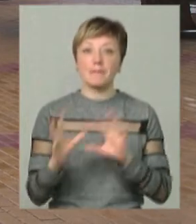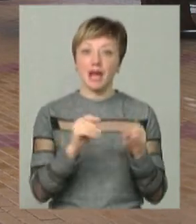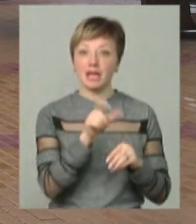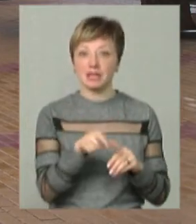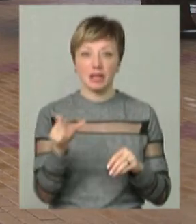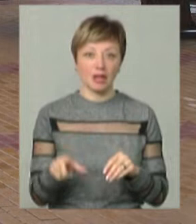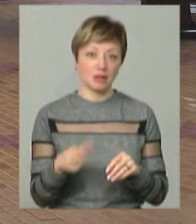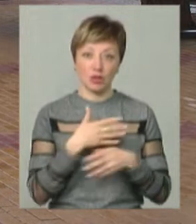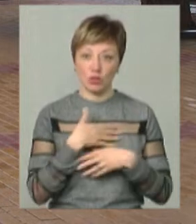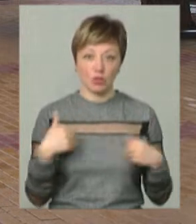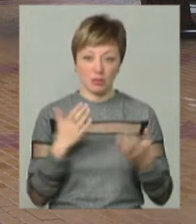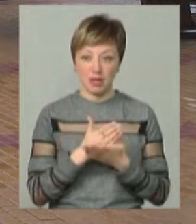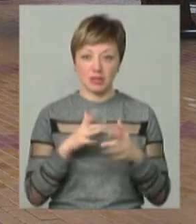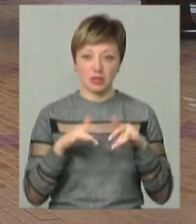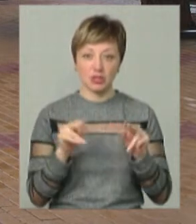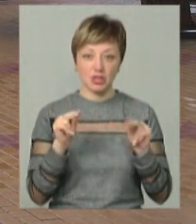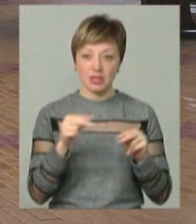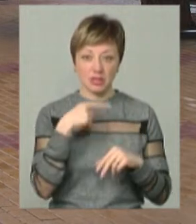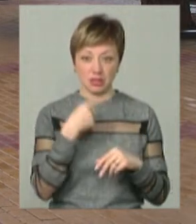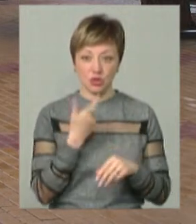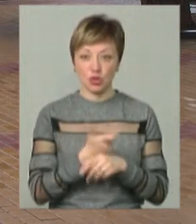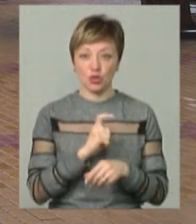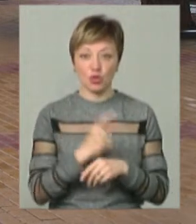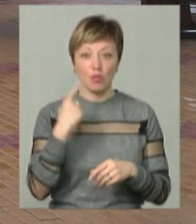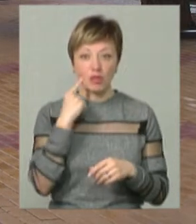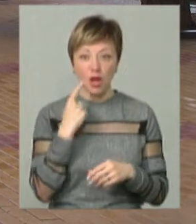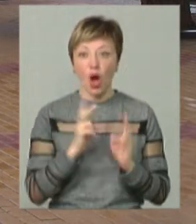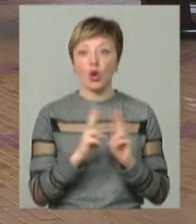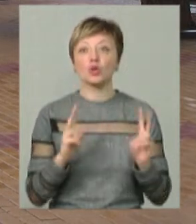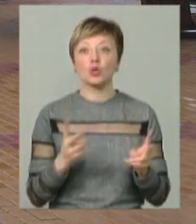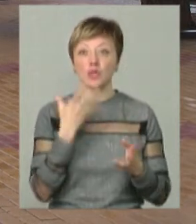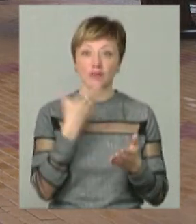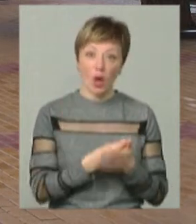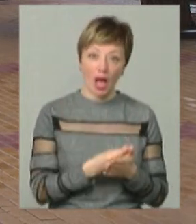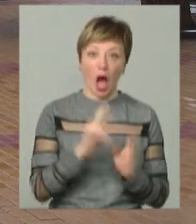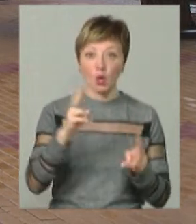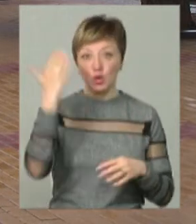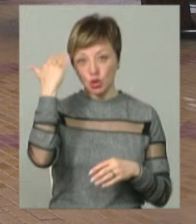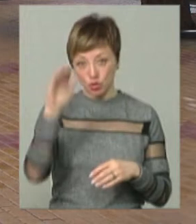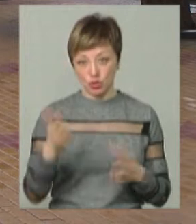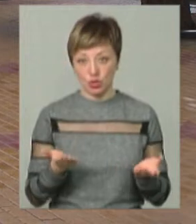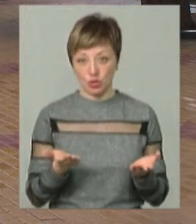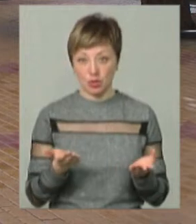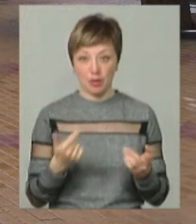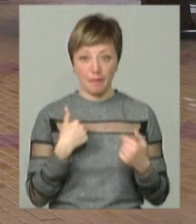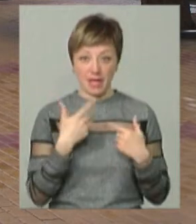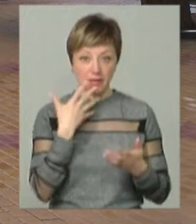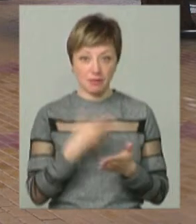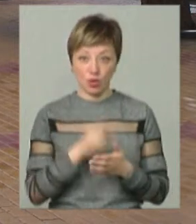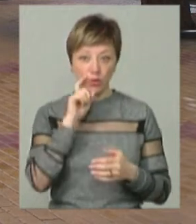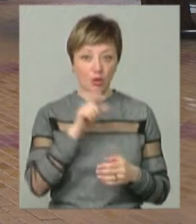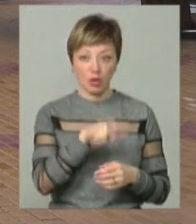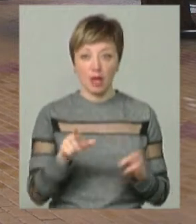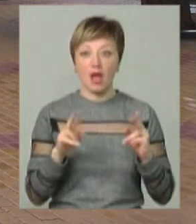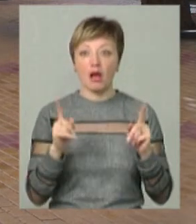справу мати не хочемо. От чесно сказати, це дуже ображає. А хто це свої, а хто це переселенці? Чи ми не свої